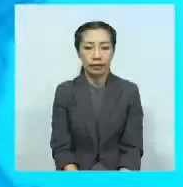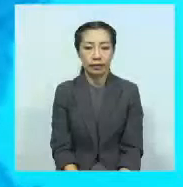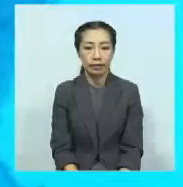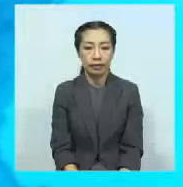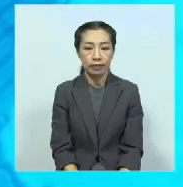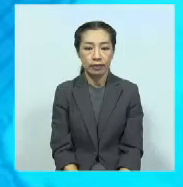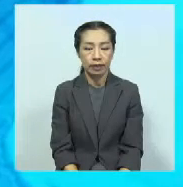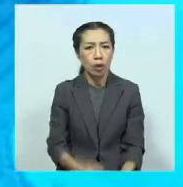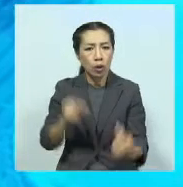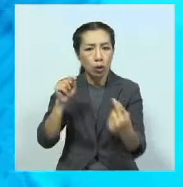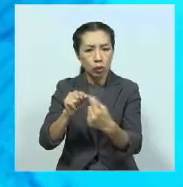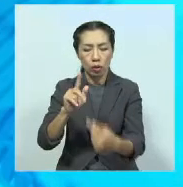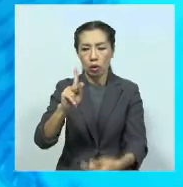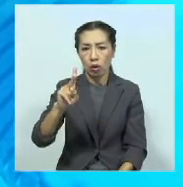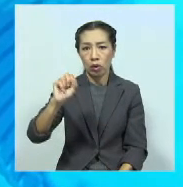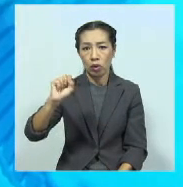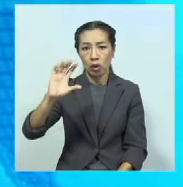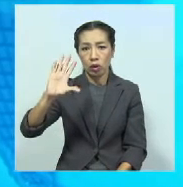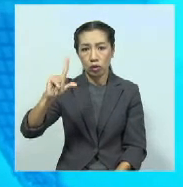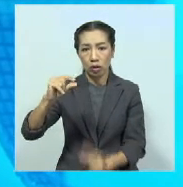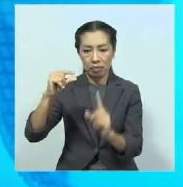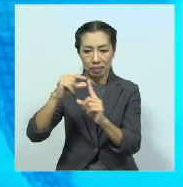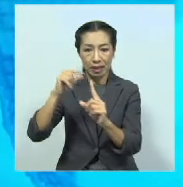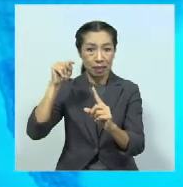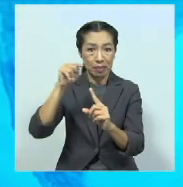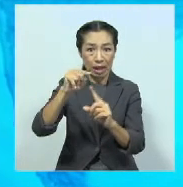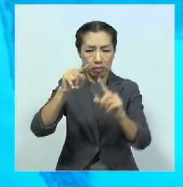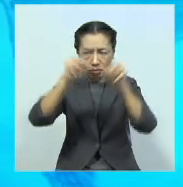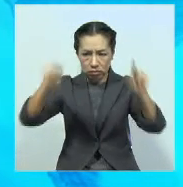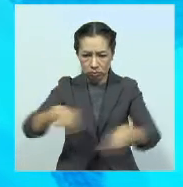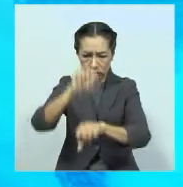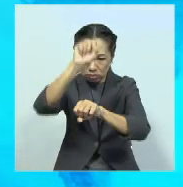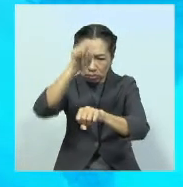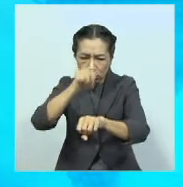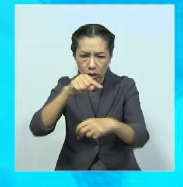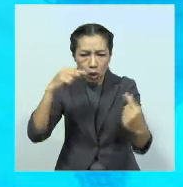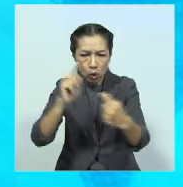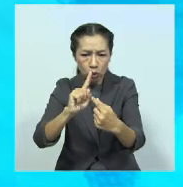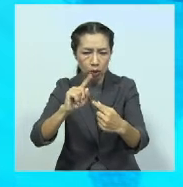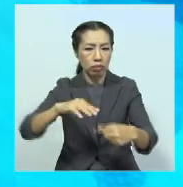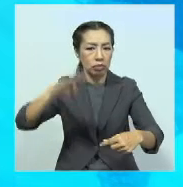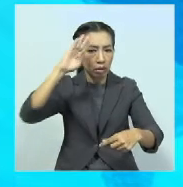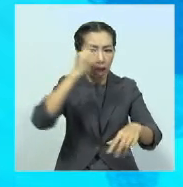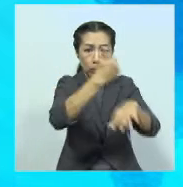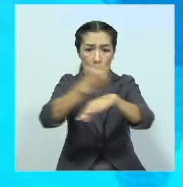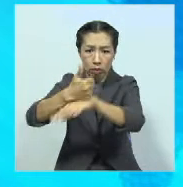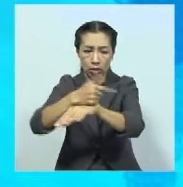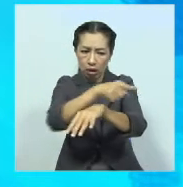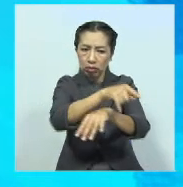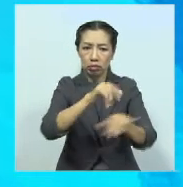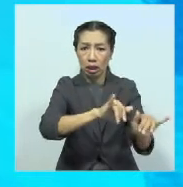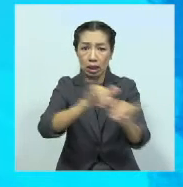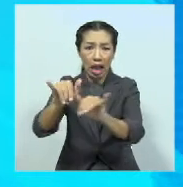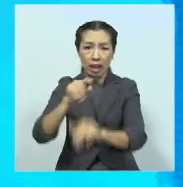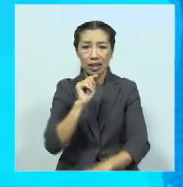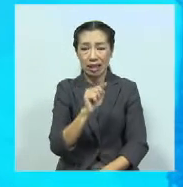ส่วนคำสั่งหัวหน้าคสช.ปลอมที่มีการเผยแพร่ในโลกออนไลน์เกี่ยวกับการโยกย้ายผู้บัญชาการเหล่าทัพนะคะทางพลเอกอภิรั